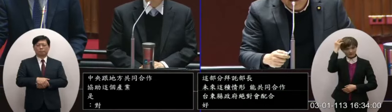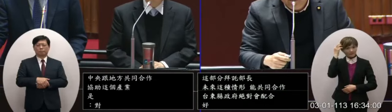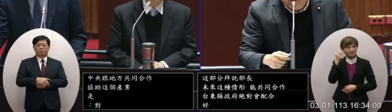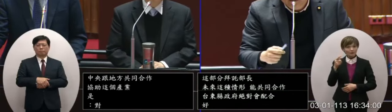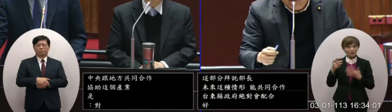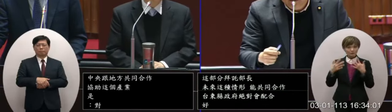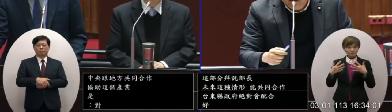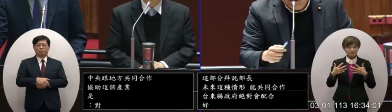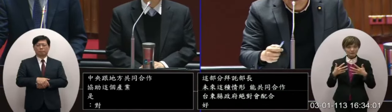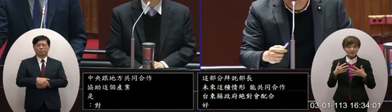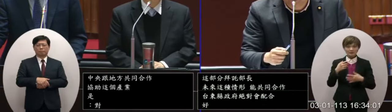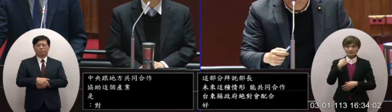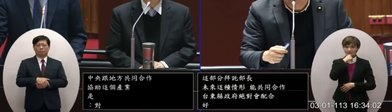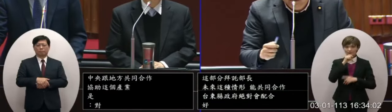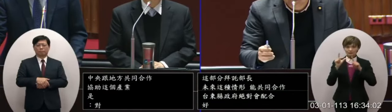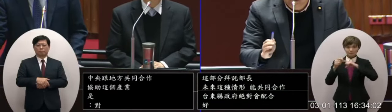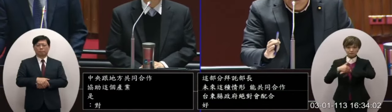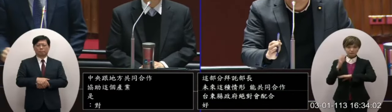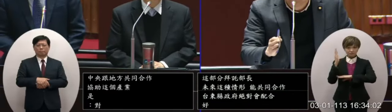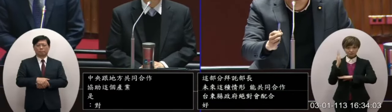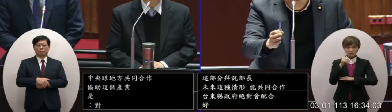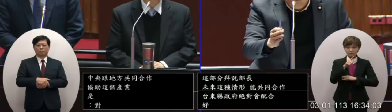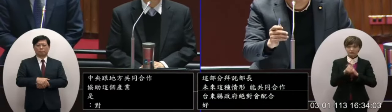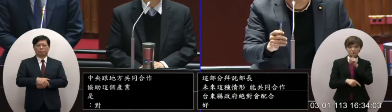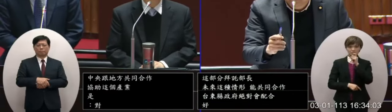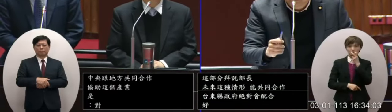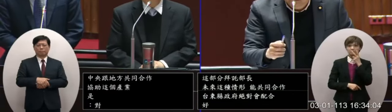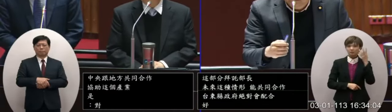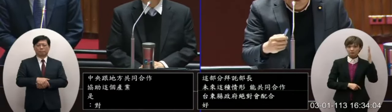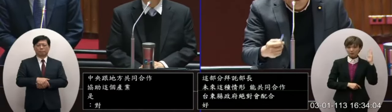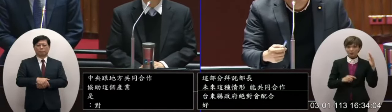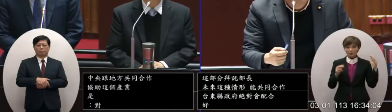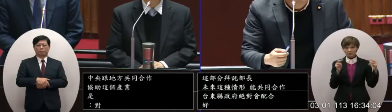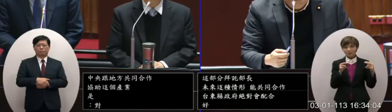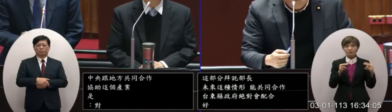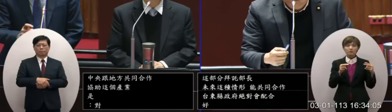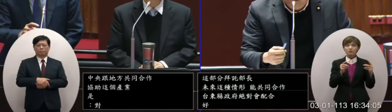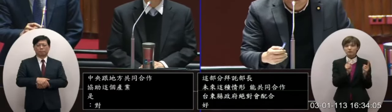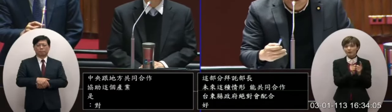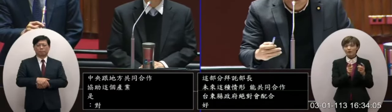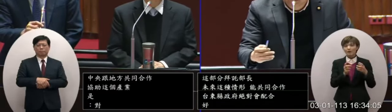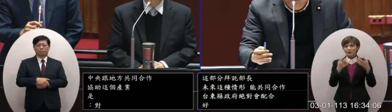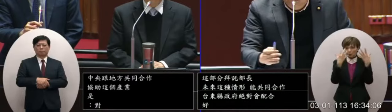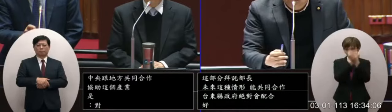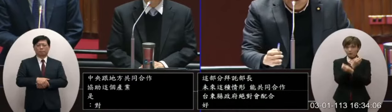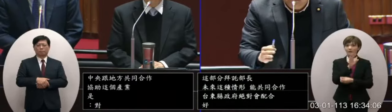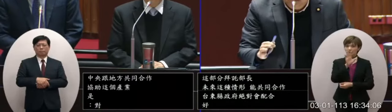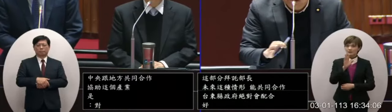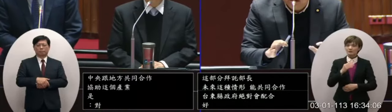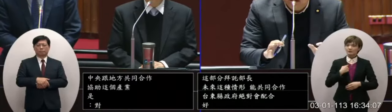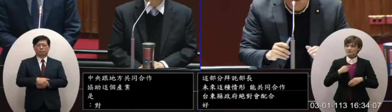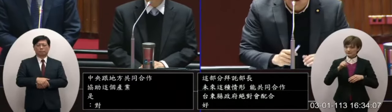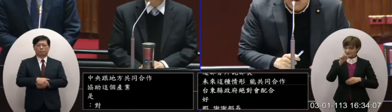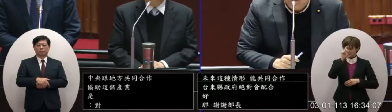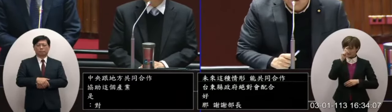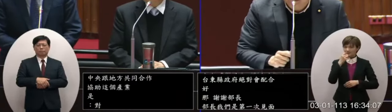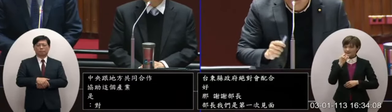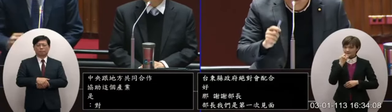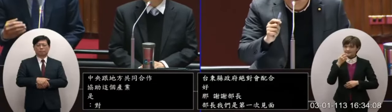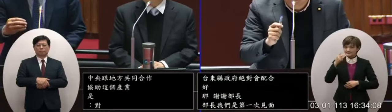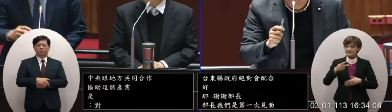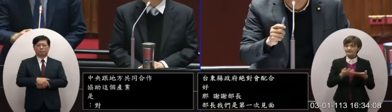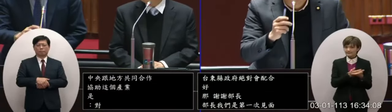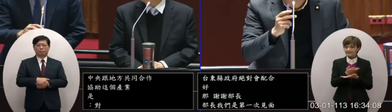台东县政府跟中央有一些的误会，我们希望以后在部长的带领下能够来，我们让彼此的更了